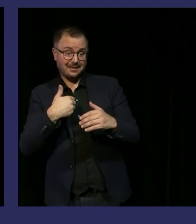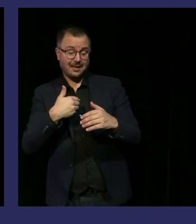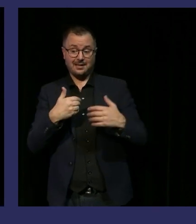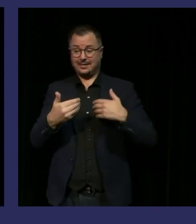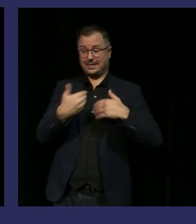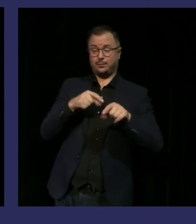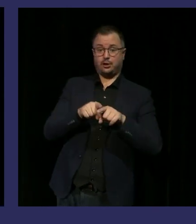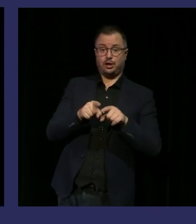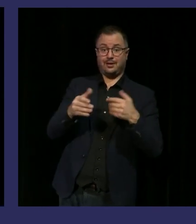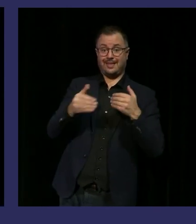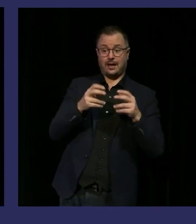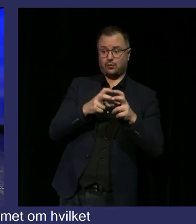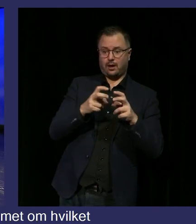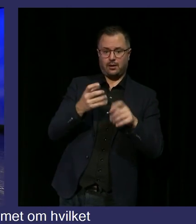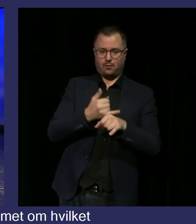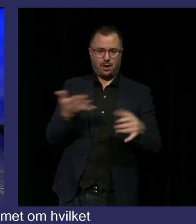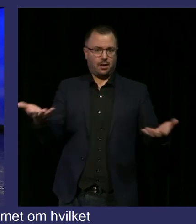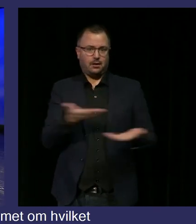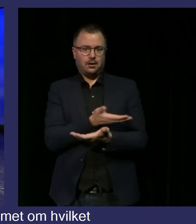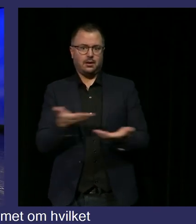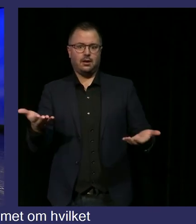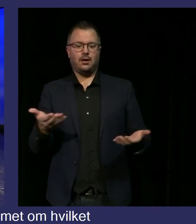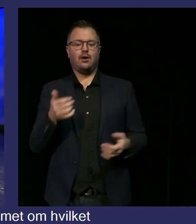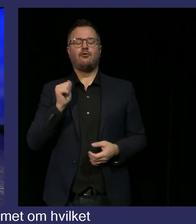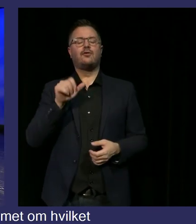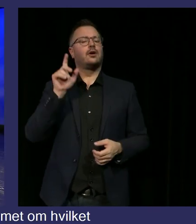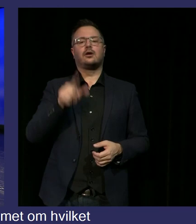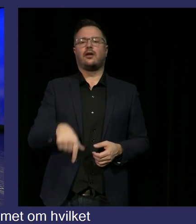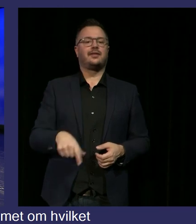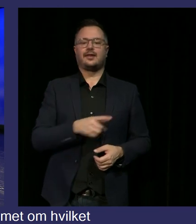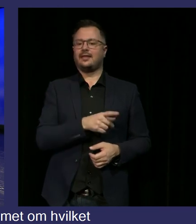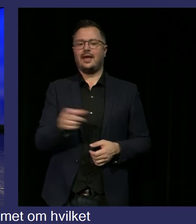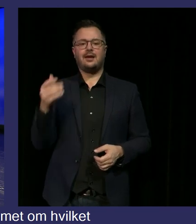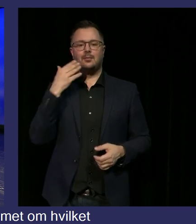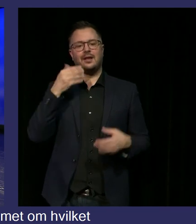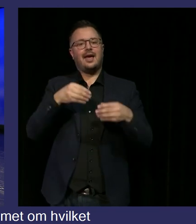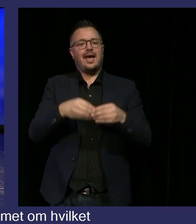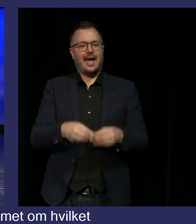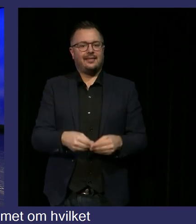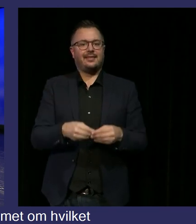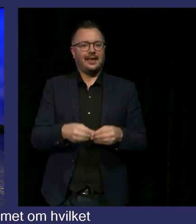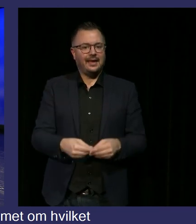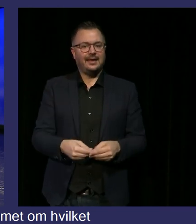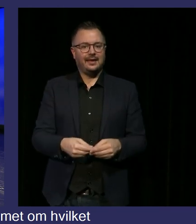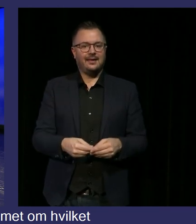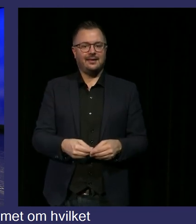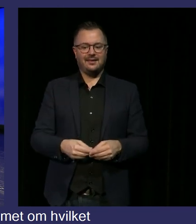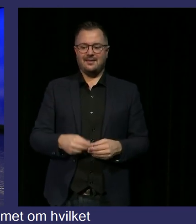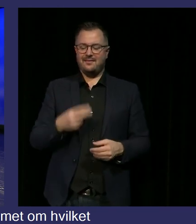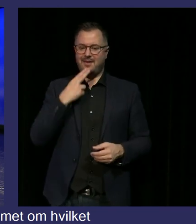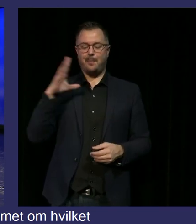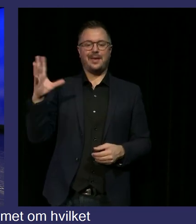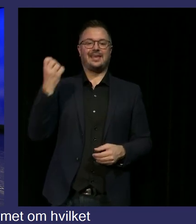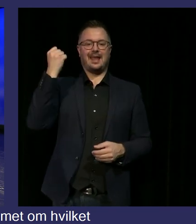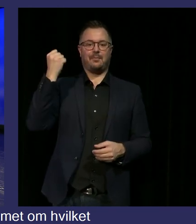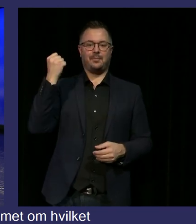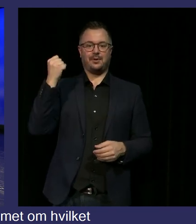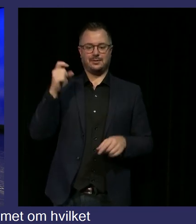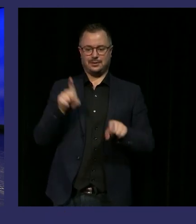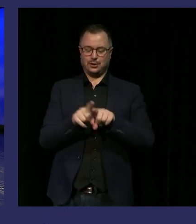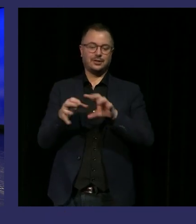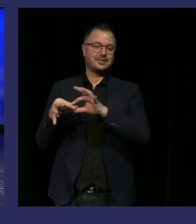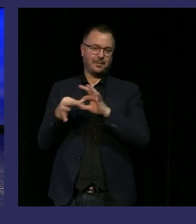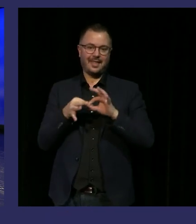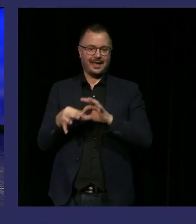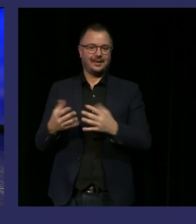versa. Hvorfor enes dere, hvorfor blir dere ikke enige på bakrommet om hvilket begrep sånn, I en sånn sammenheng man skal bruke